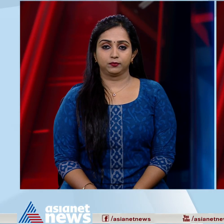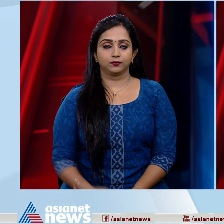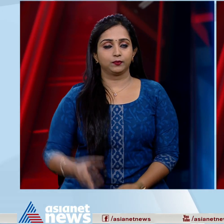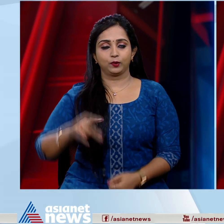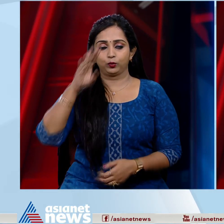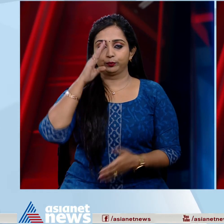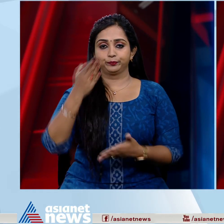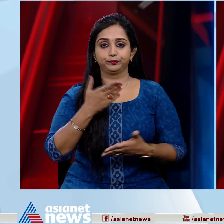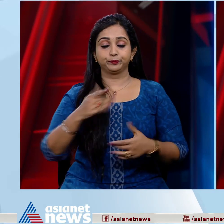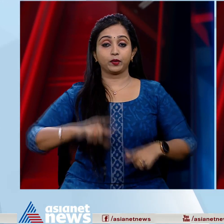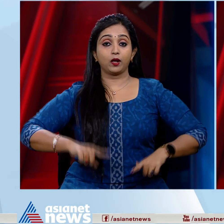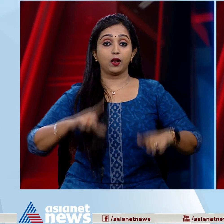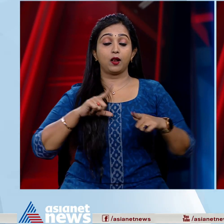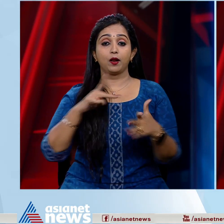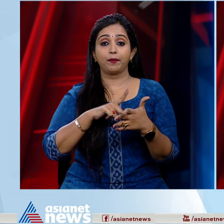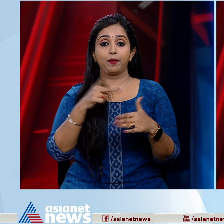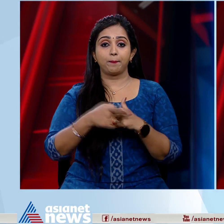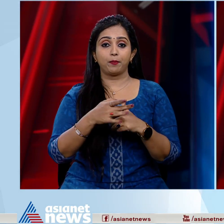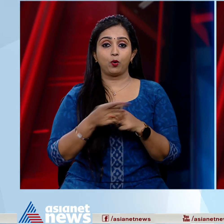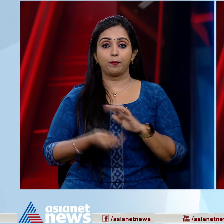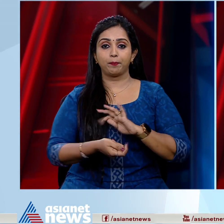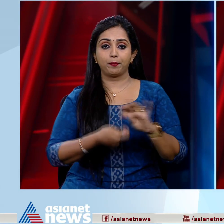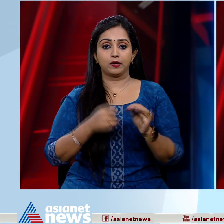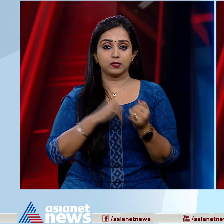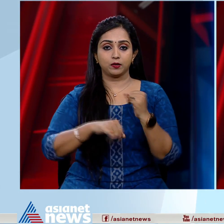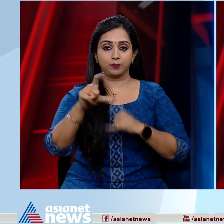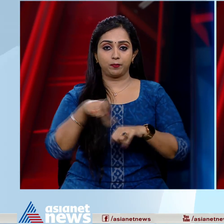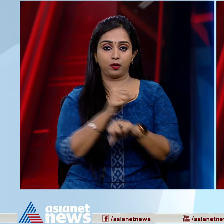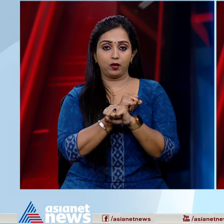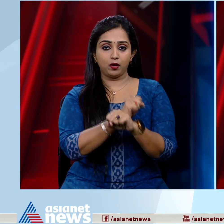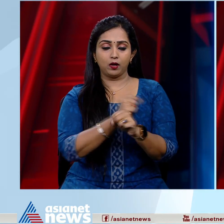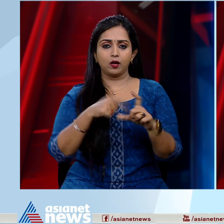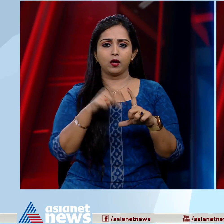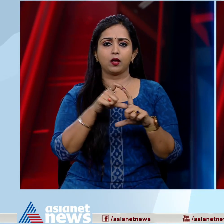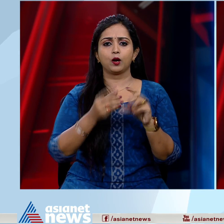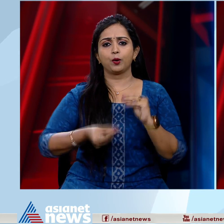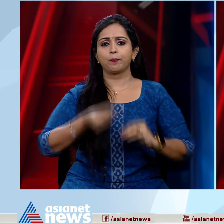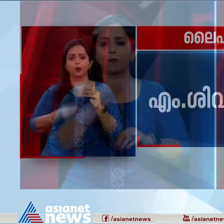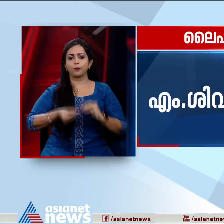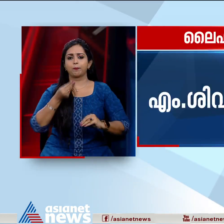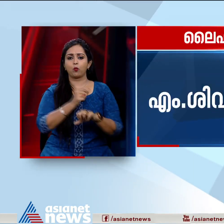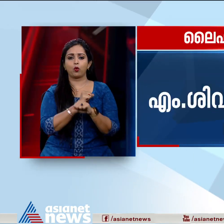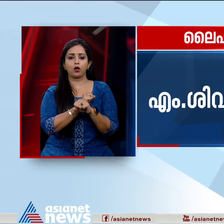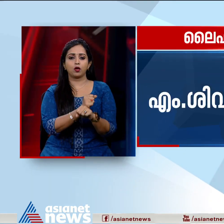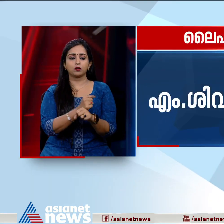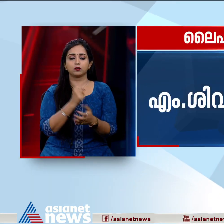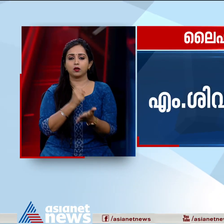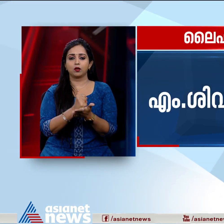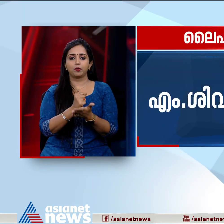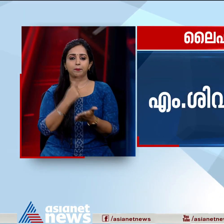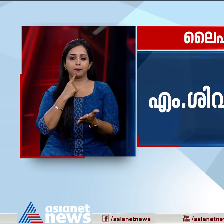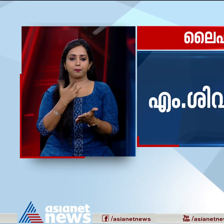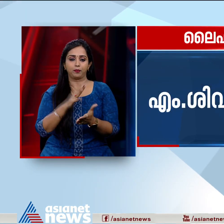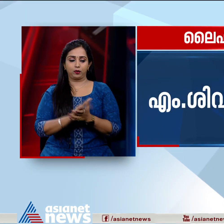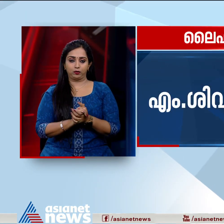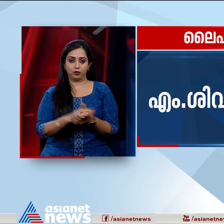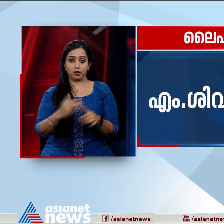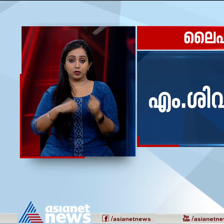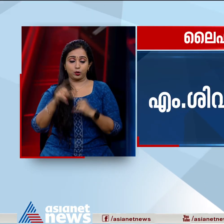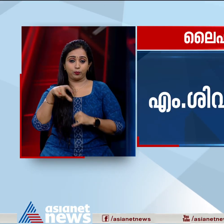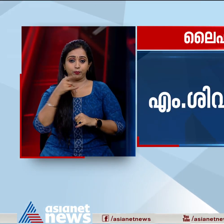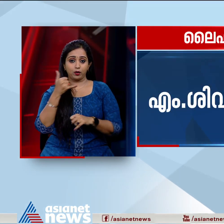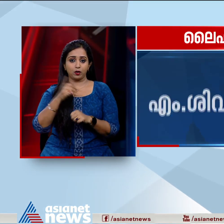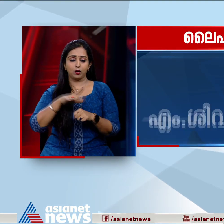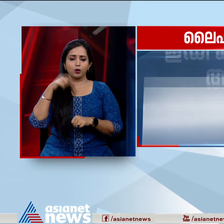വീണ്ടും വാർത്തയിലേക്ക്. ലൈഫ് മിഷൻ കോഴക്കേസിൽ എം ശിവശങ്കർ റിമാൻഡിൽ. ഇ ഡി കൂടുതൽ കസ്റ്റഡി ആവശ്യപ്പെട്ടില്ല. എൻ കെ ഷിജു ചേരുകയാണ്. ഷിജു, എന്തൊക്കെയാണ്